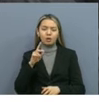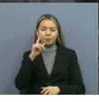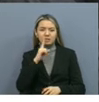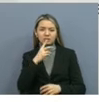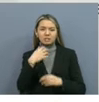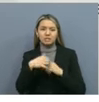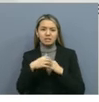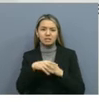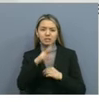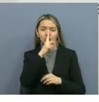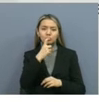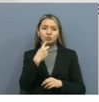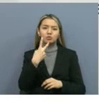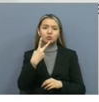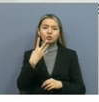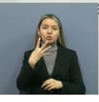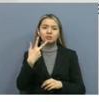айлық көрсеткіші